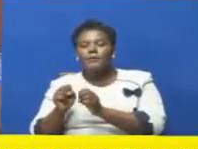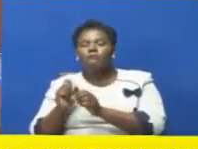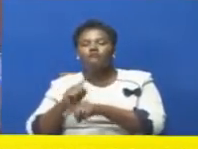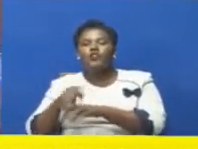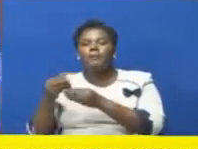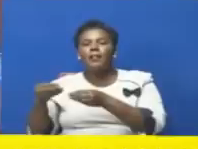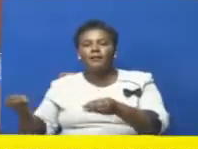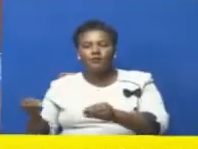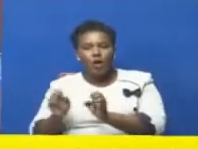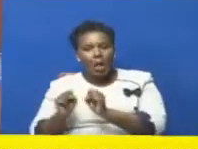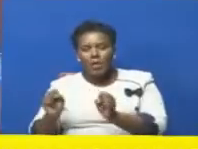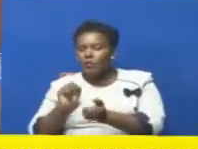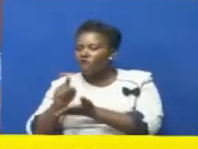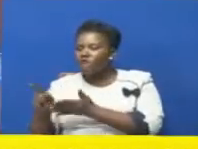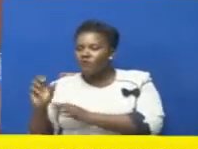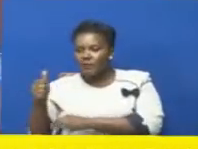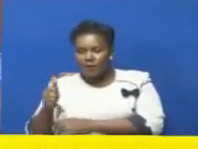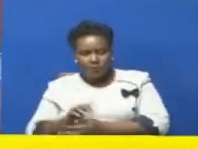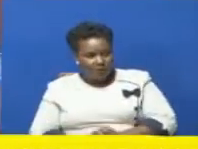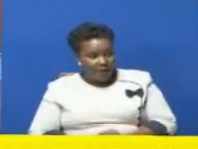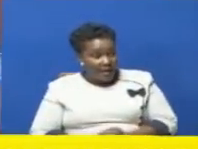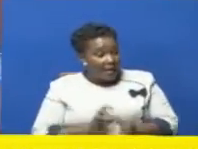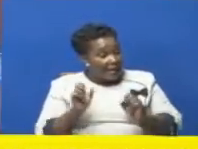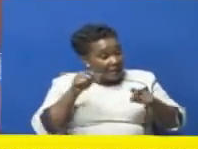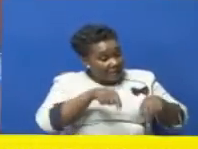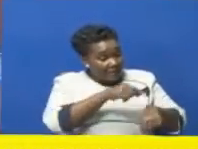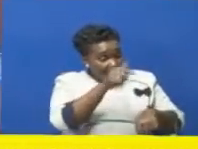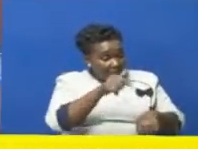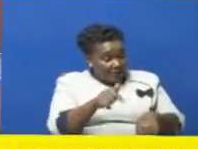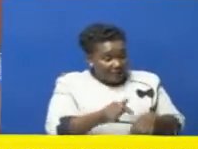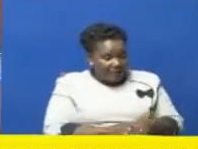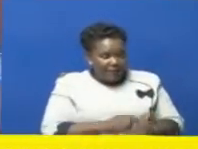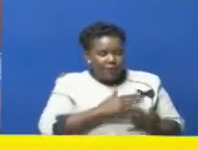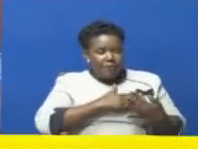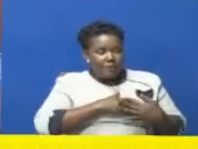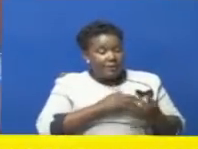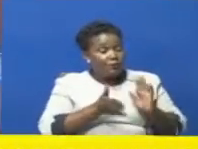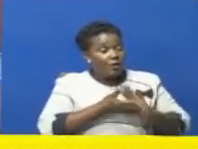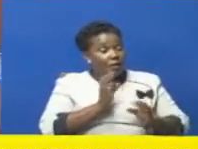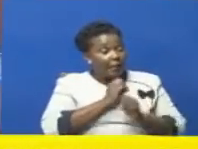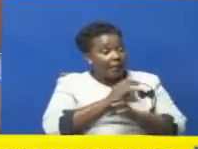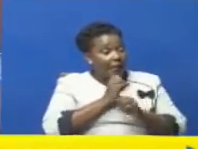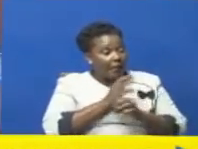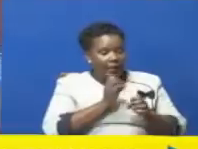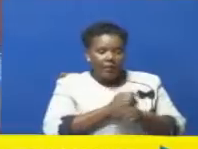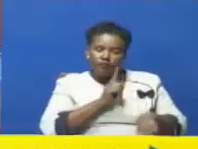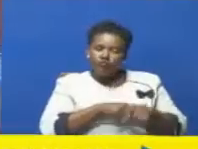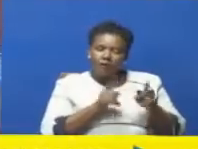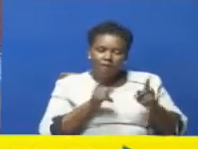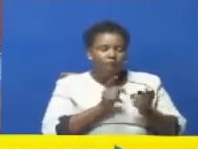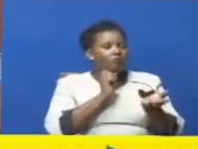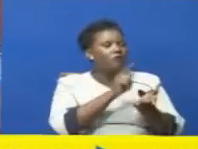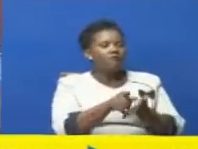Angeshafurushwa kwa sababu mashabiki tayari washapaza sauti. Kila sasa hivi mshabiki wa Manchester United ukimgusa na kumwambia hapana, mimi